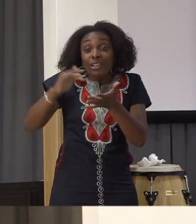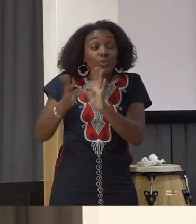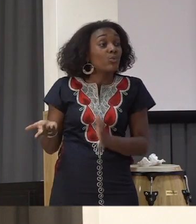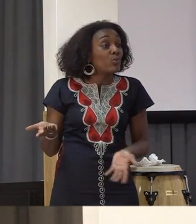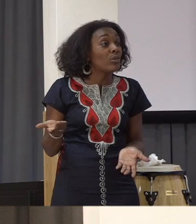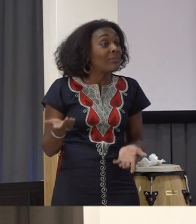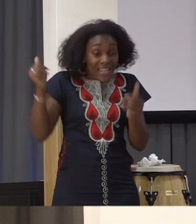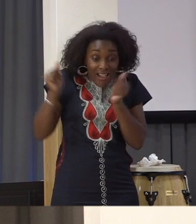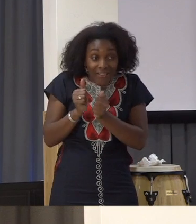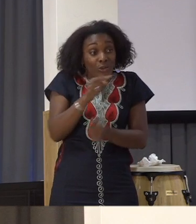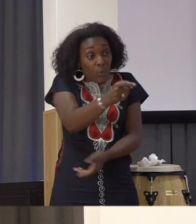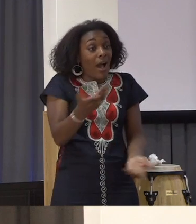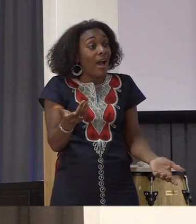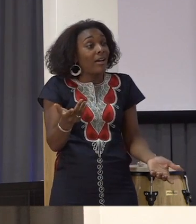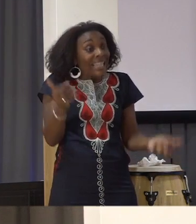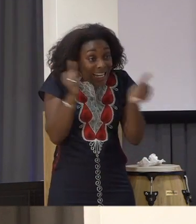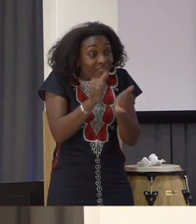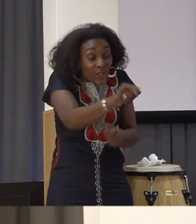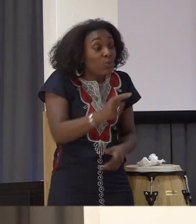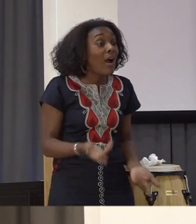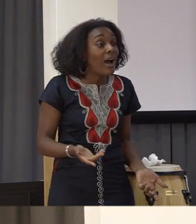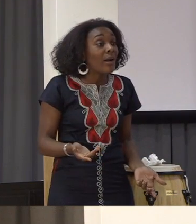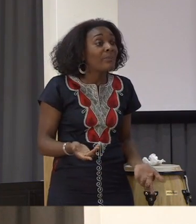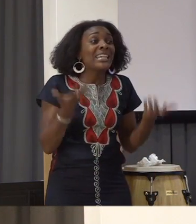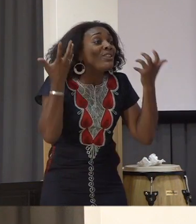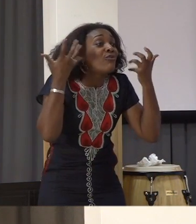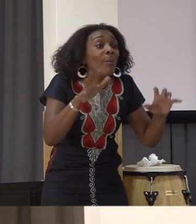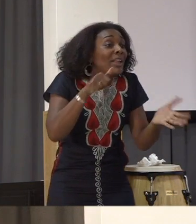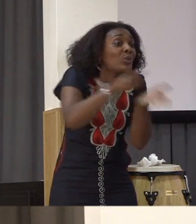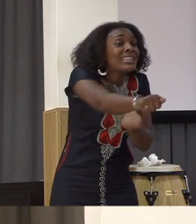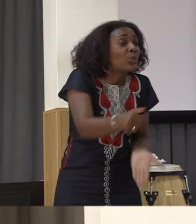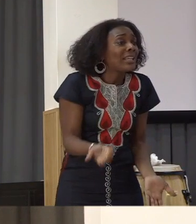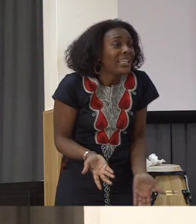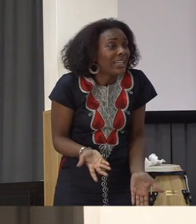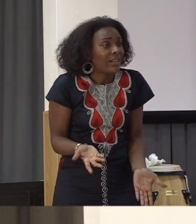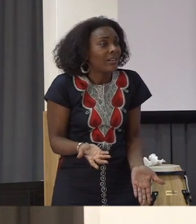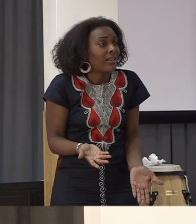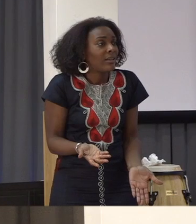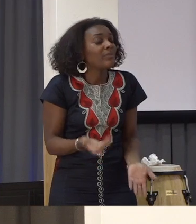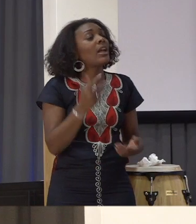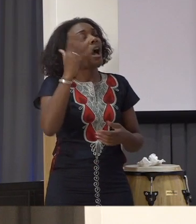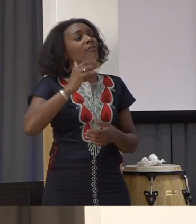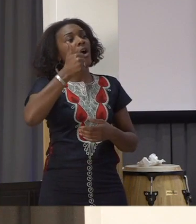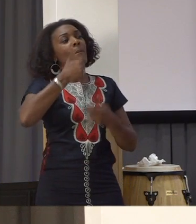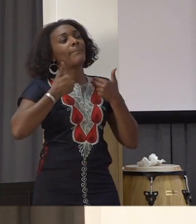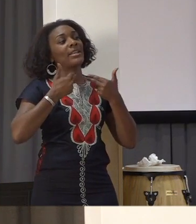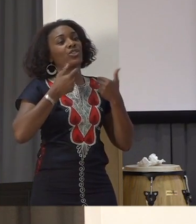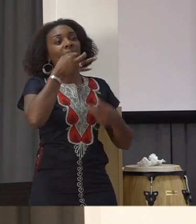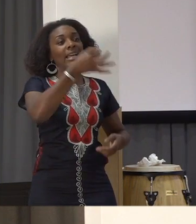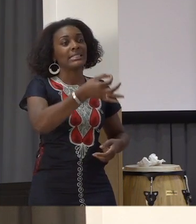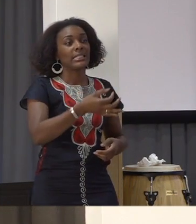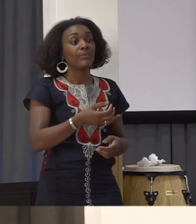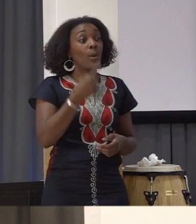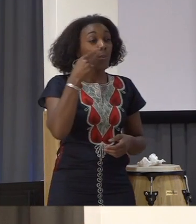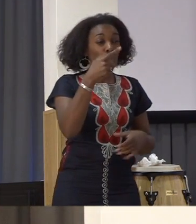parce qu'il est avec toi. Il ne permettra pas qu'une tempête te détruise. Il y a un pasteur qui disait ceci, pour que tu survives